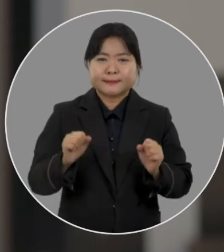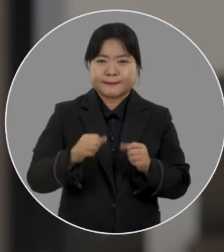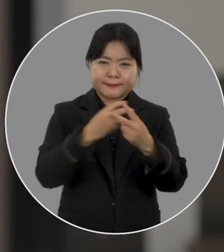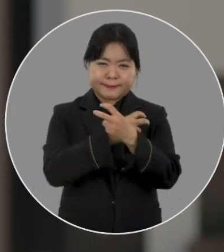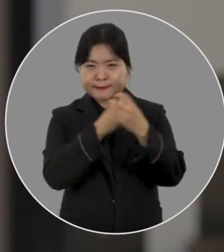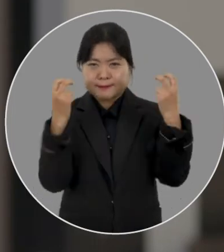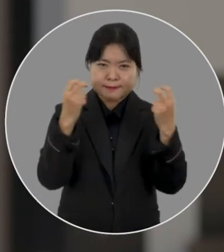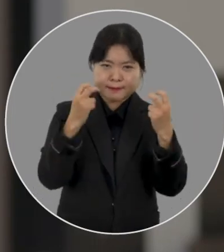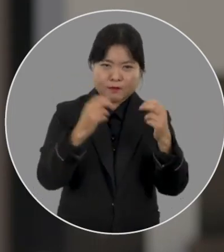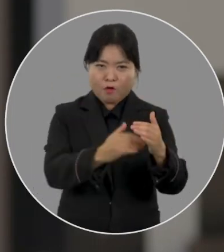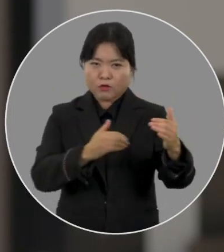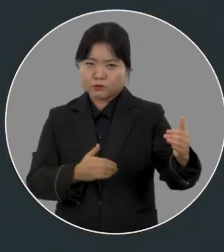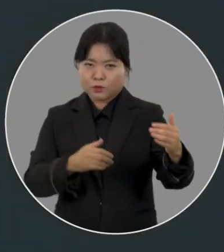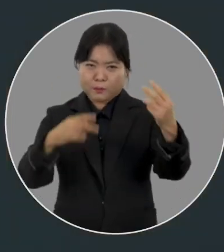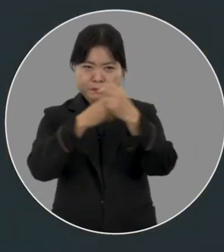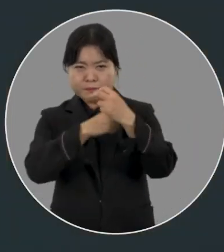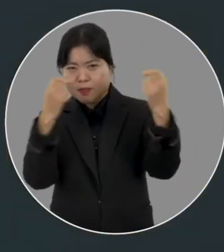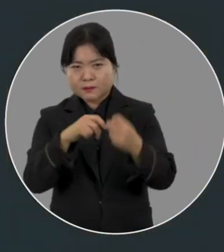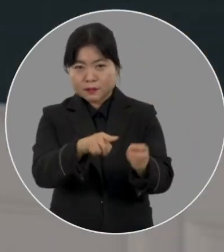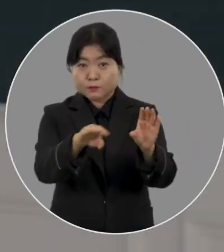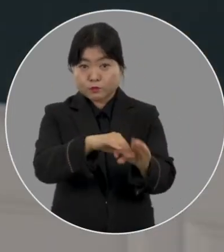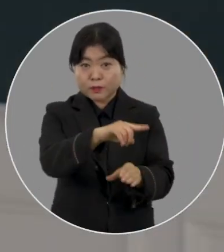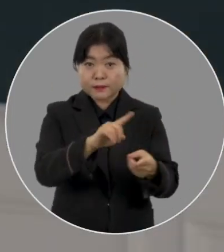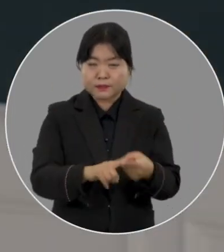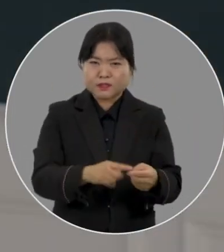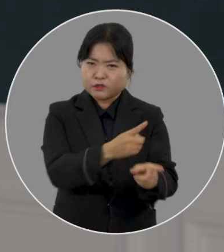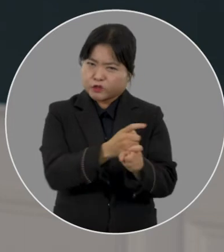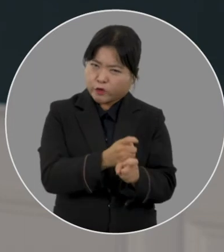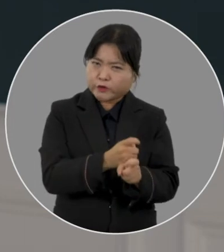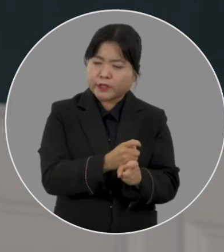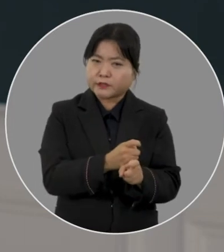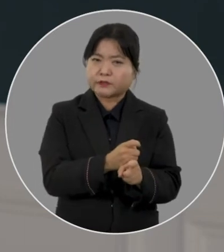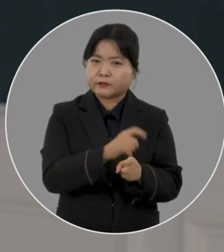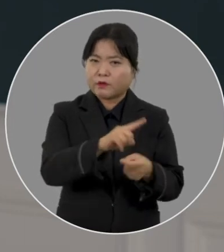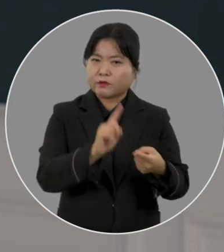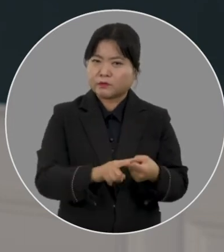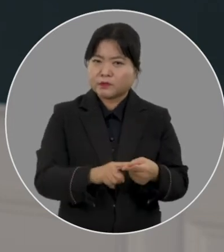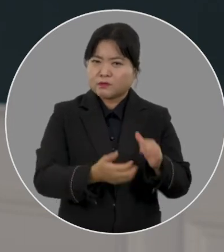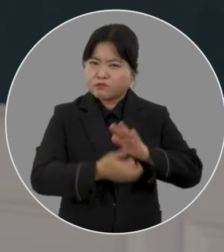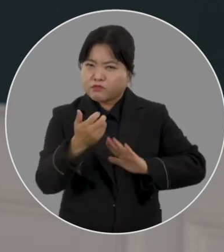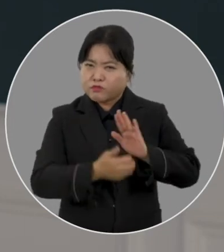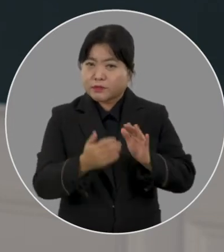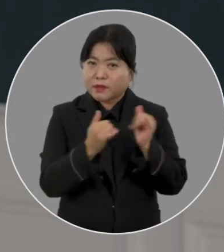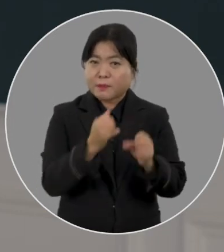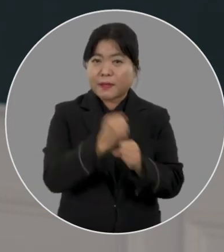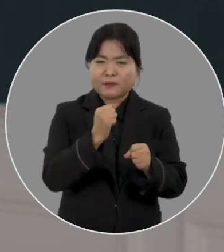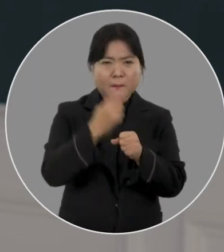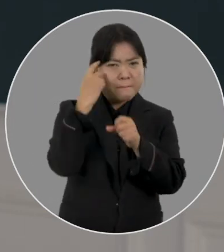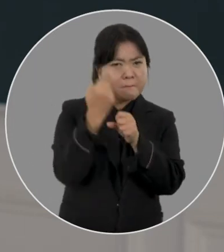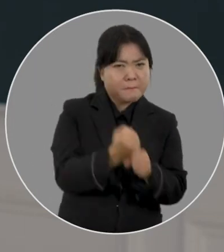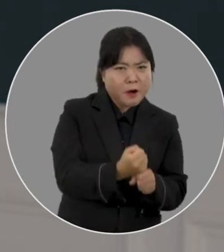냉정한 지성적 거리를 두고 그 문화를 어떤 적대적 이해 당사자가 만들어 놓은 어떤